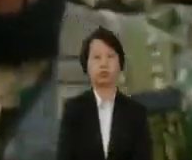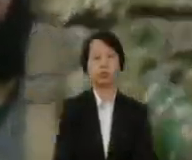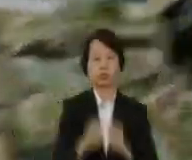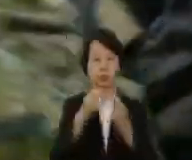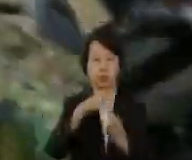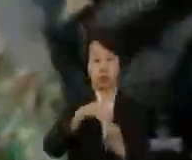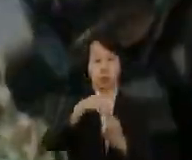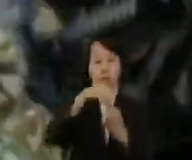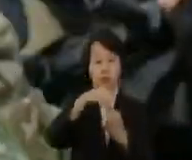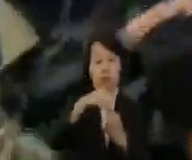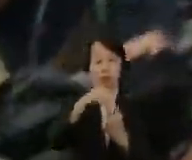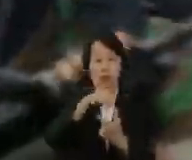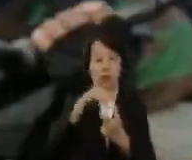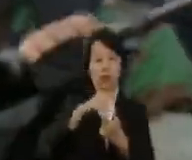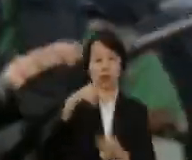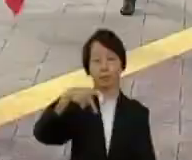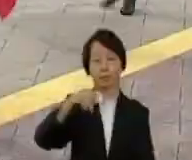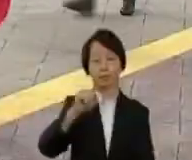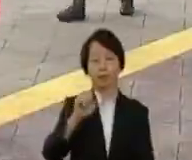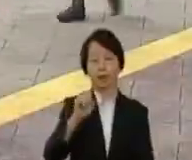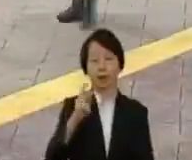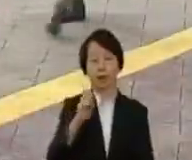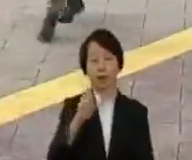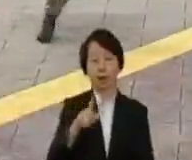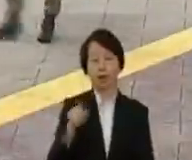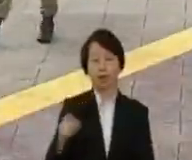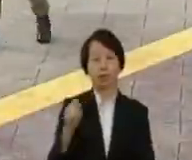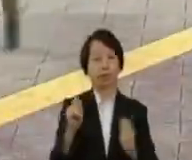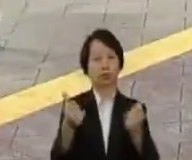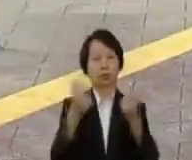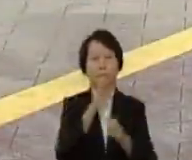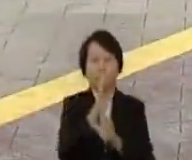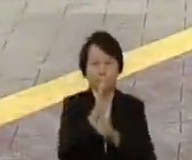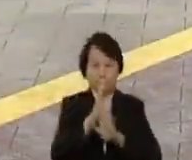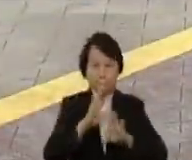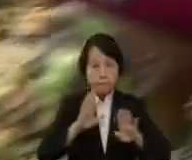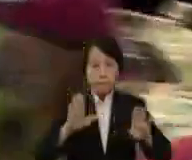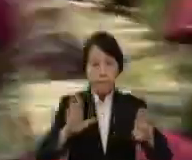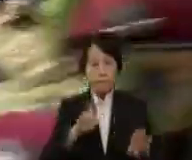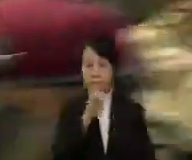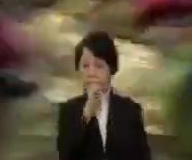Pasukan khas udara atau PASCAL dengan cokan kata mereka cepat, senyap, pasti.